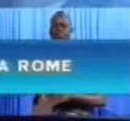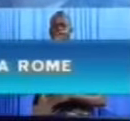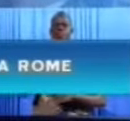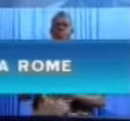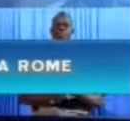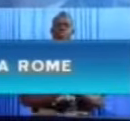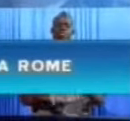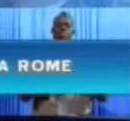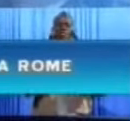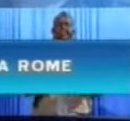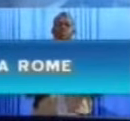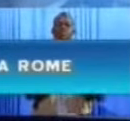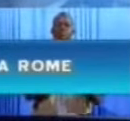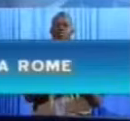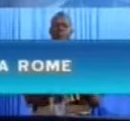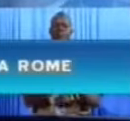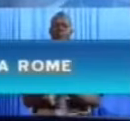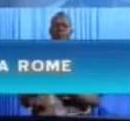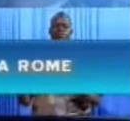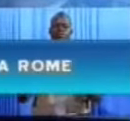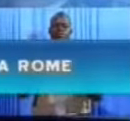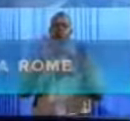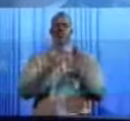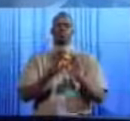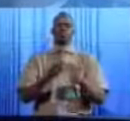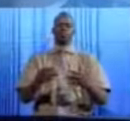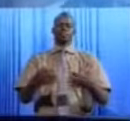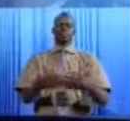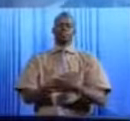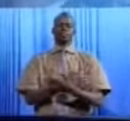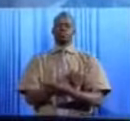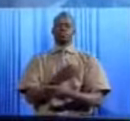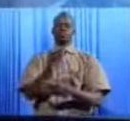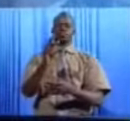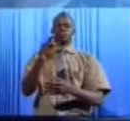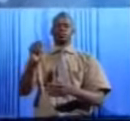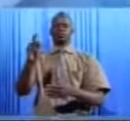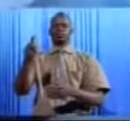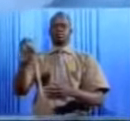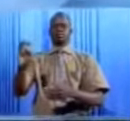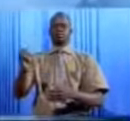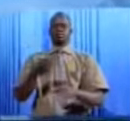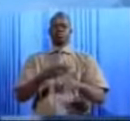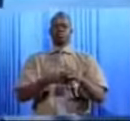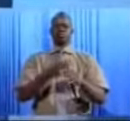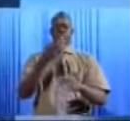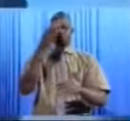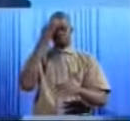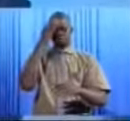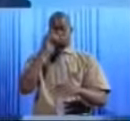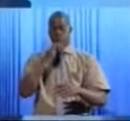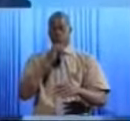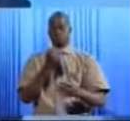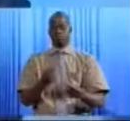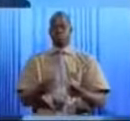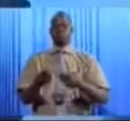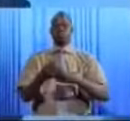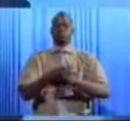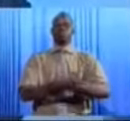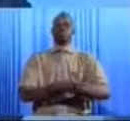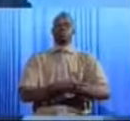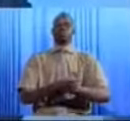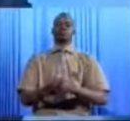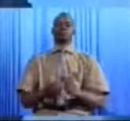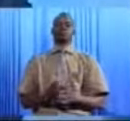préparer le conclave qui devrait élire un nouveau pape pour l'heure on n'en connaît pas la date ni le profil du futur papa